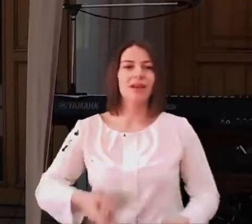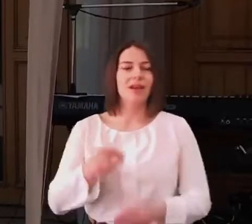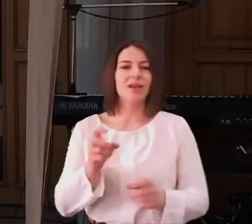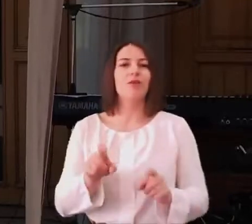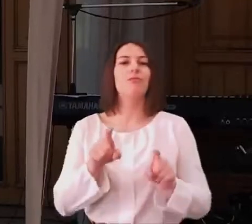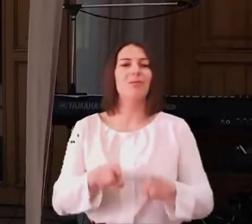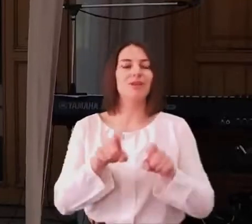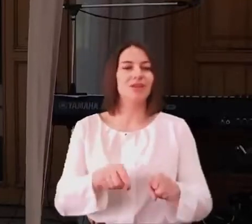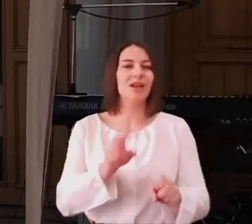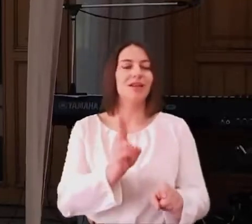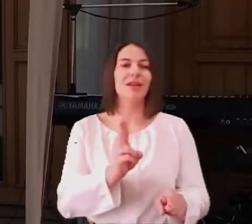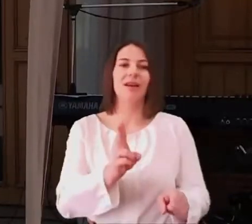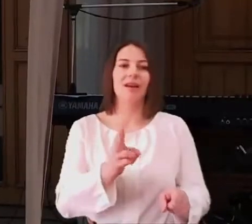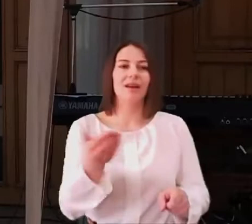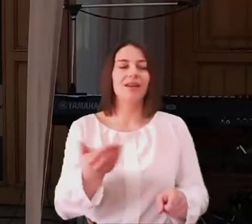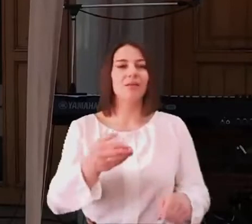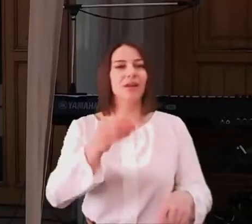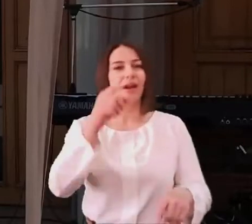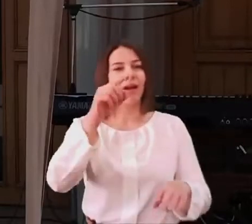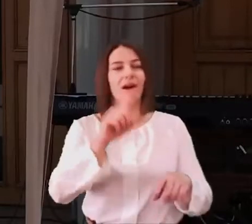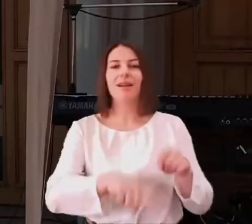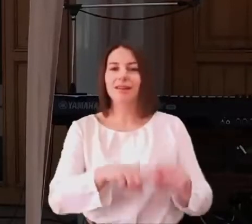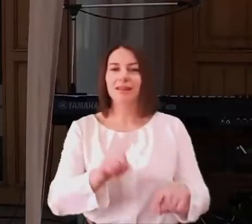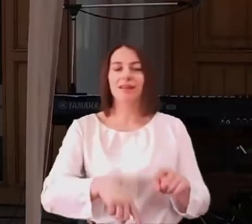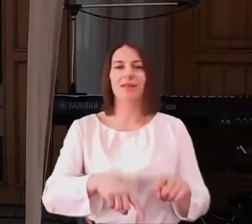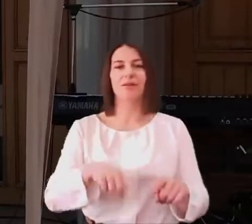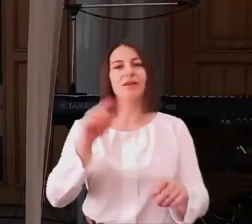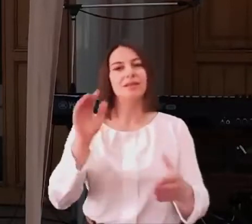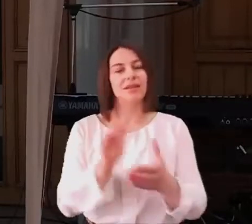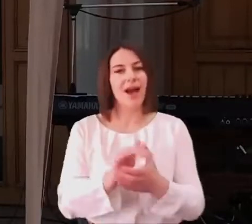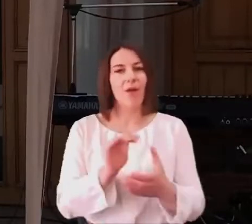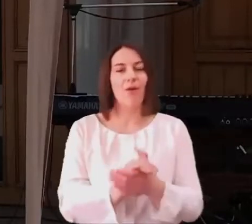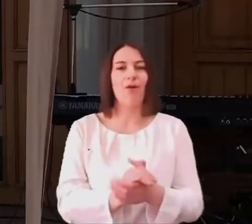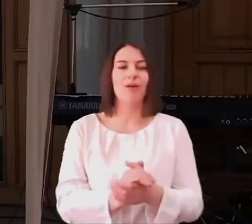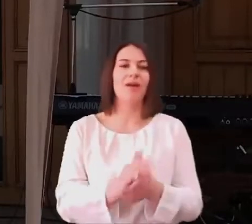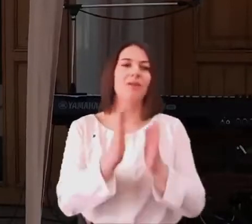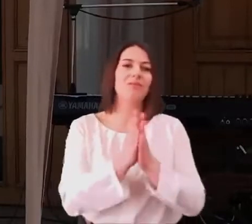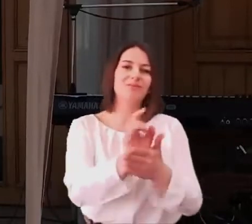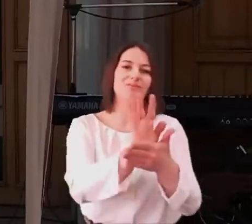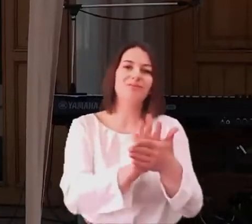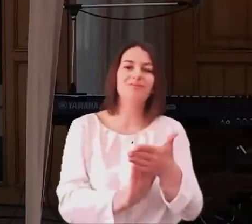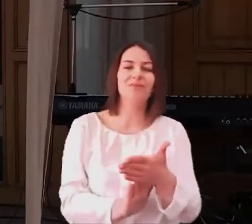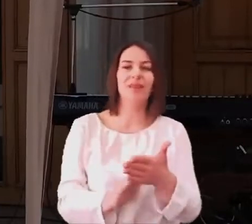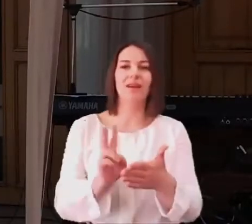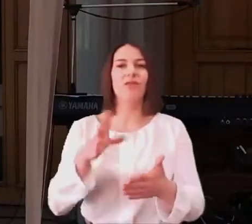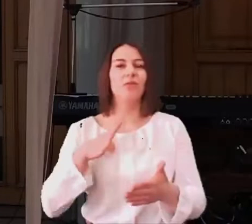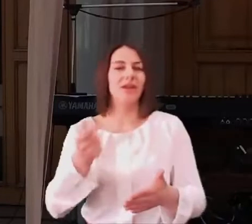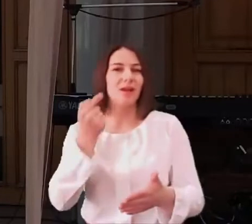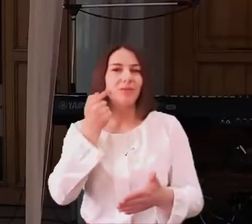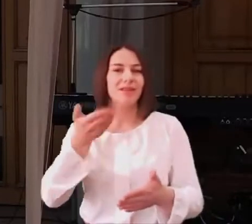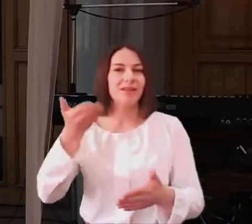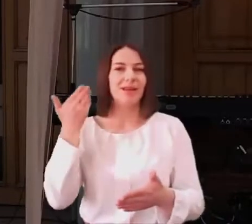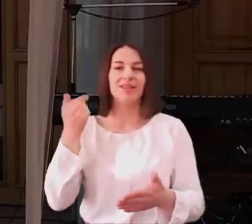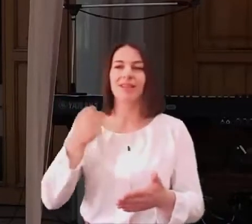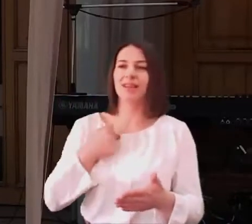у каждого, кого я мог теоретически хотя бы обидеть. Я бы хотел наладить и полностью изменить свою жизнь, наладить отношения